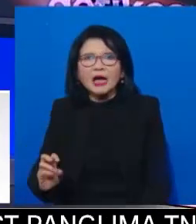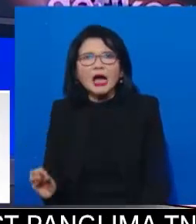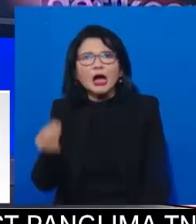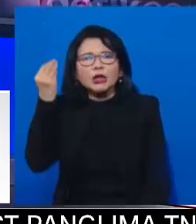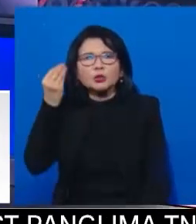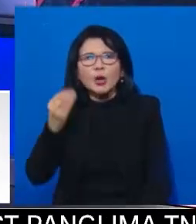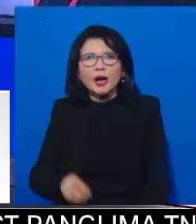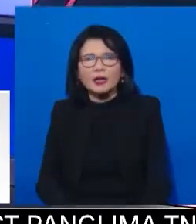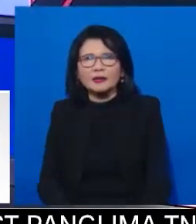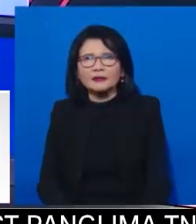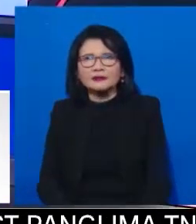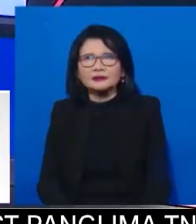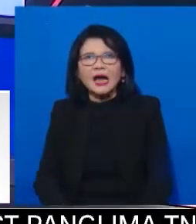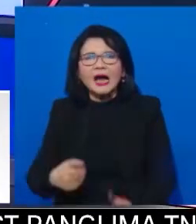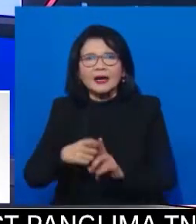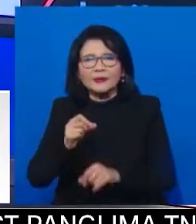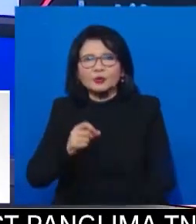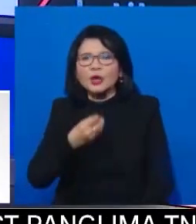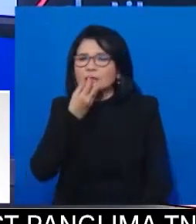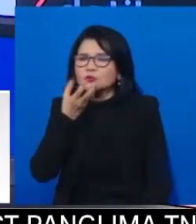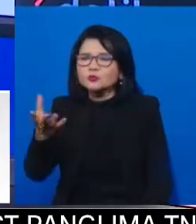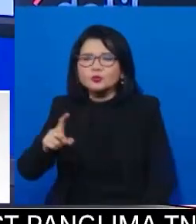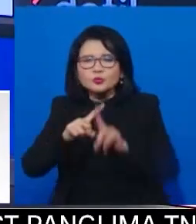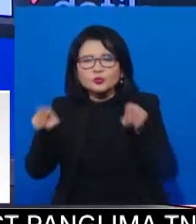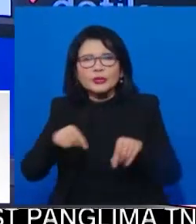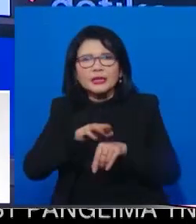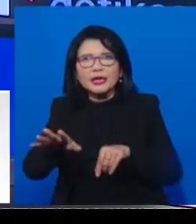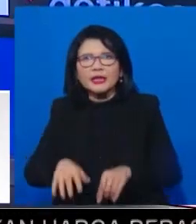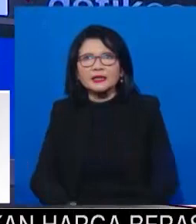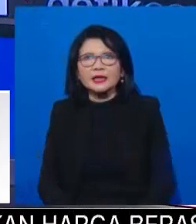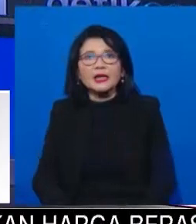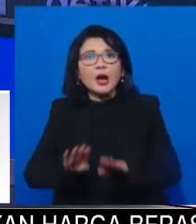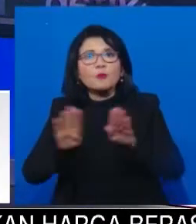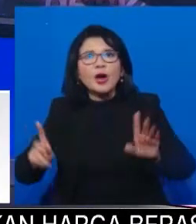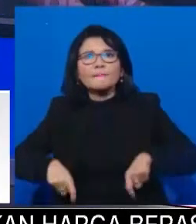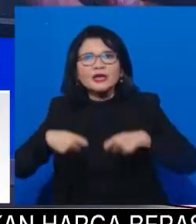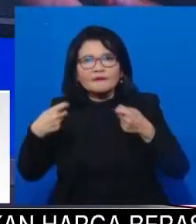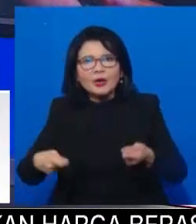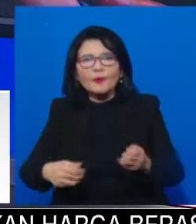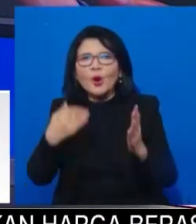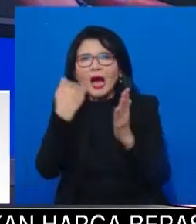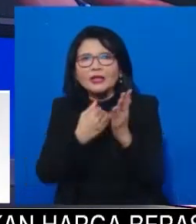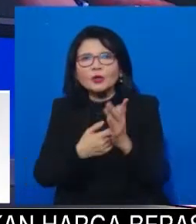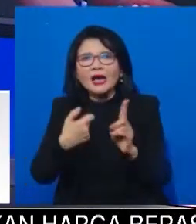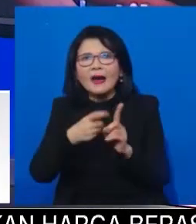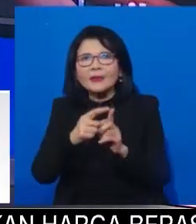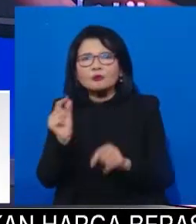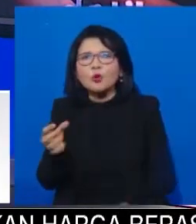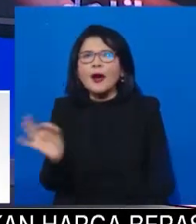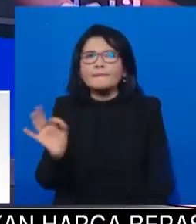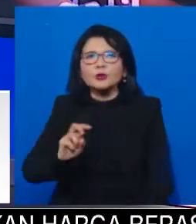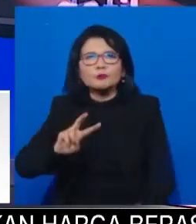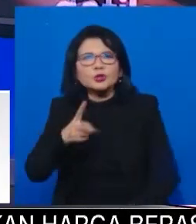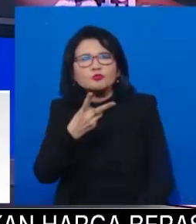Hasyim Asyari terkait surat edaran kepada ketua umum parpol dan tetap membuka pendaftaran meski peraturan KPU belum diubah setelah putusan